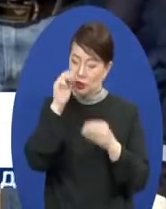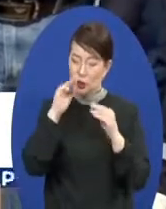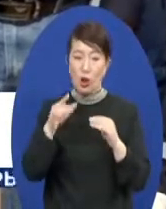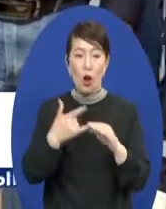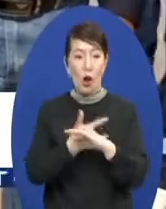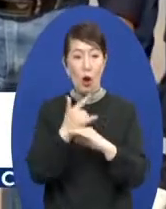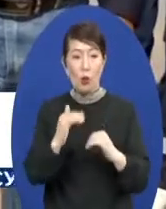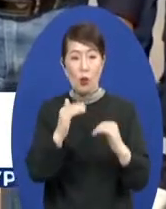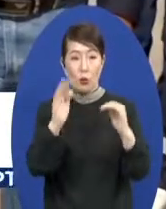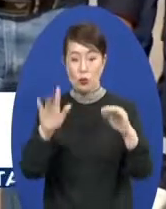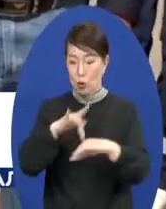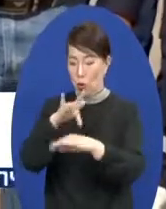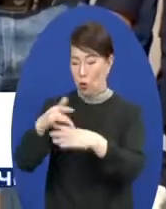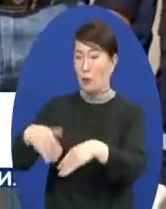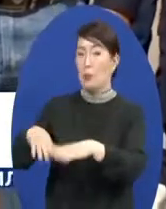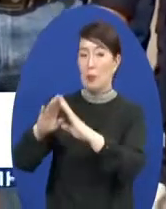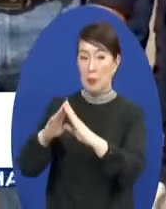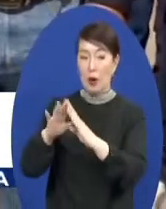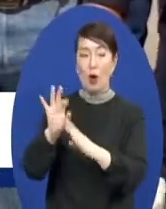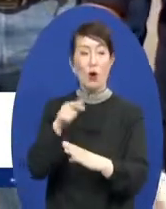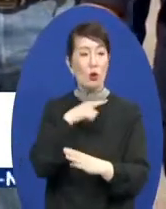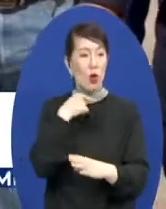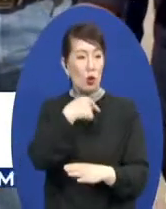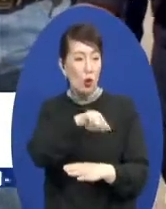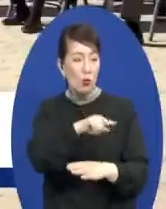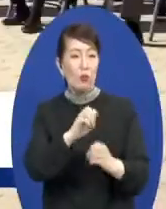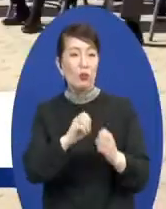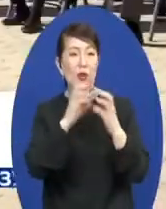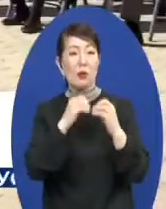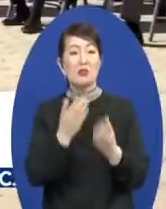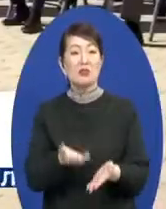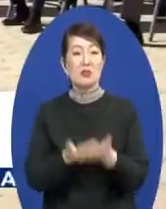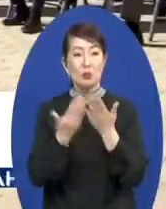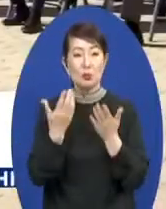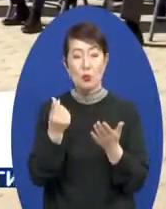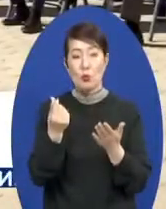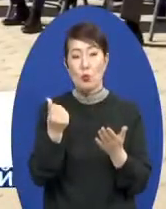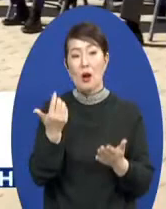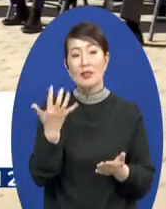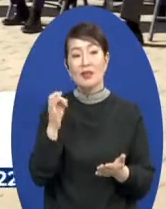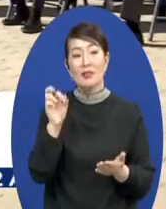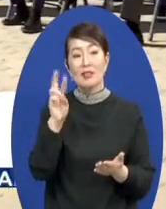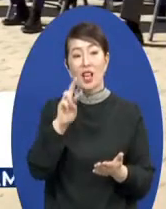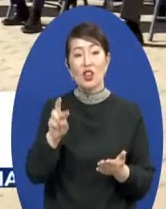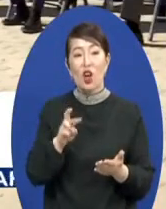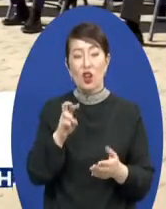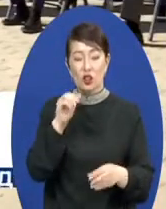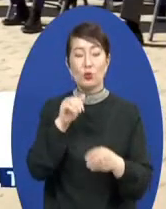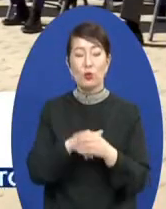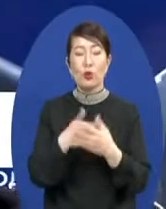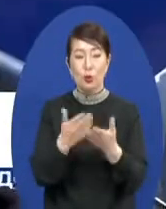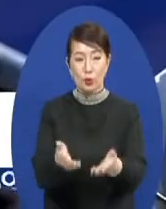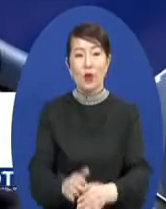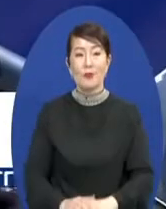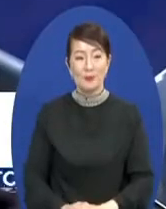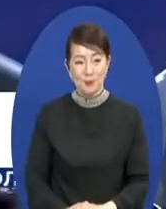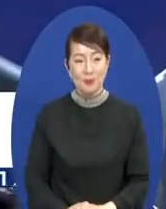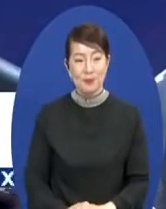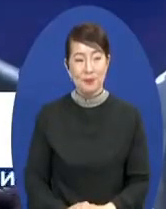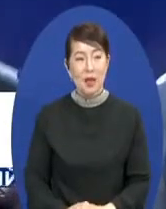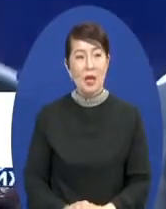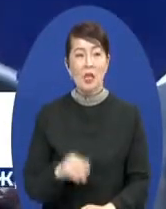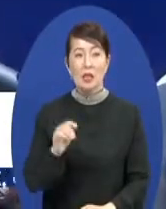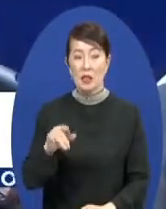гоёыг хөгжүүлж, хот байгуулах. Тиймээс оюу толгой компани бүтээн байгуулалтыг дэмжиж 50 сая долларын хөрөнгө оруулалт хийхээр боллоо.